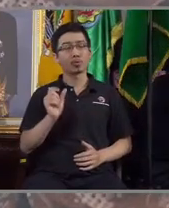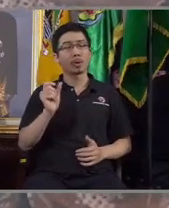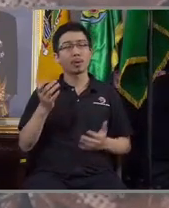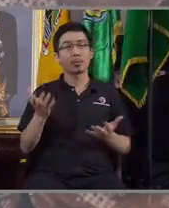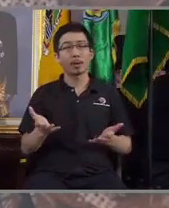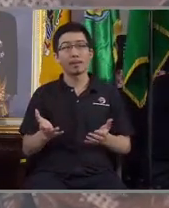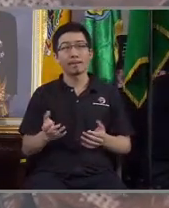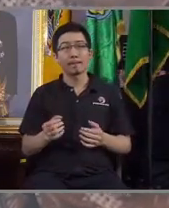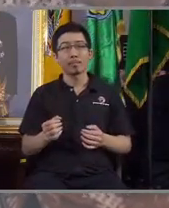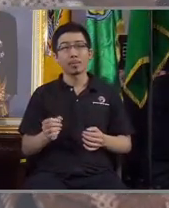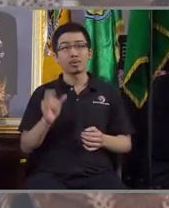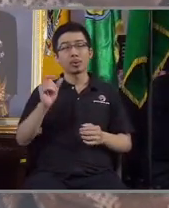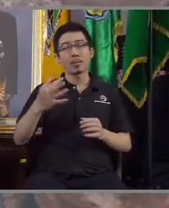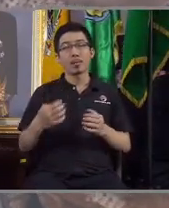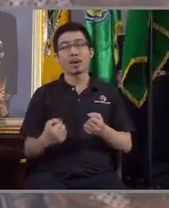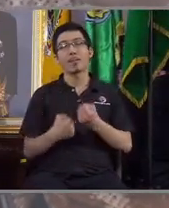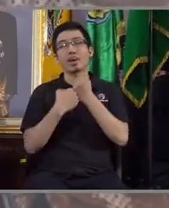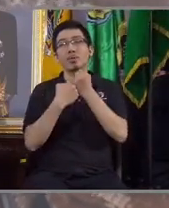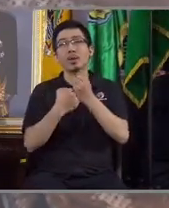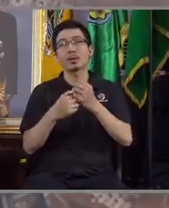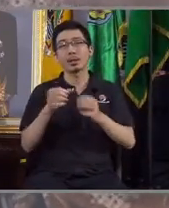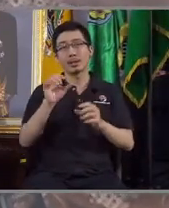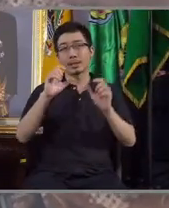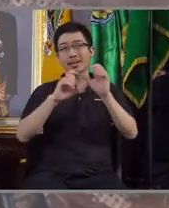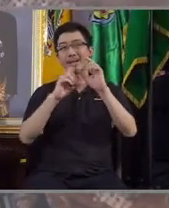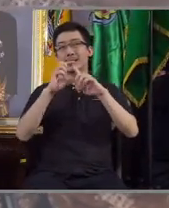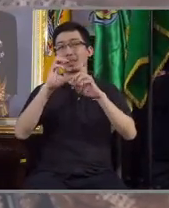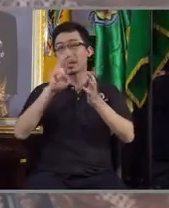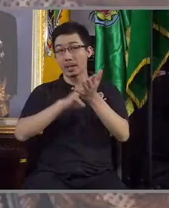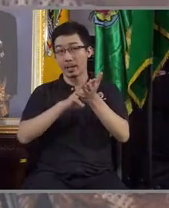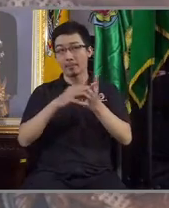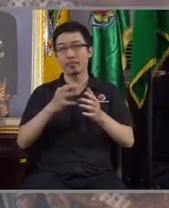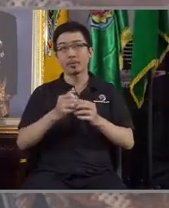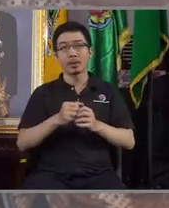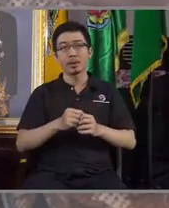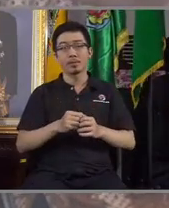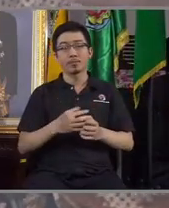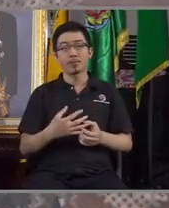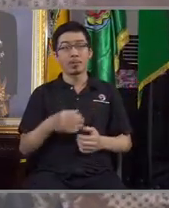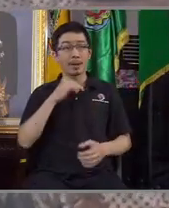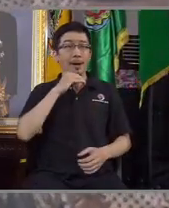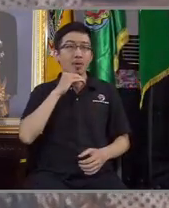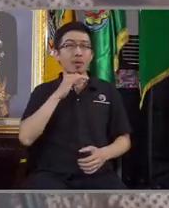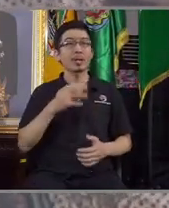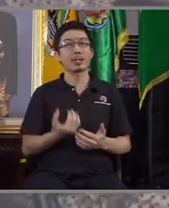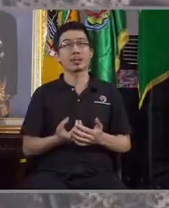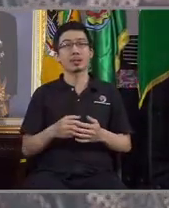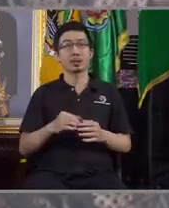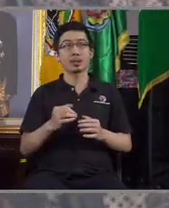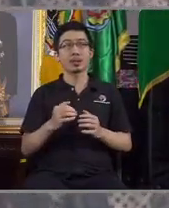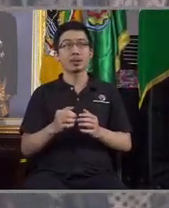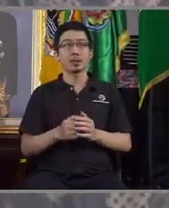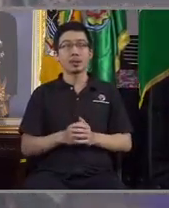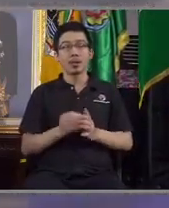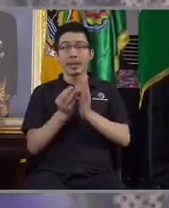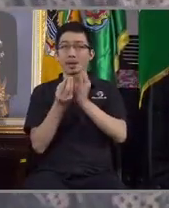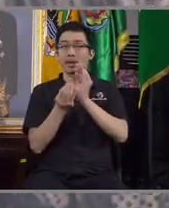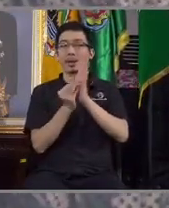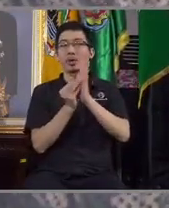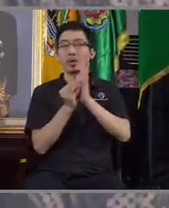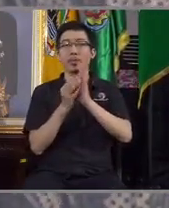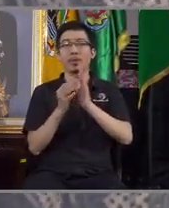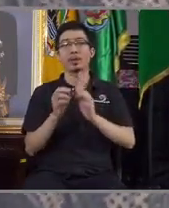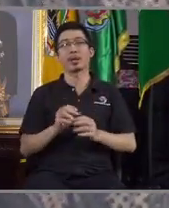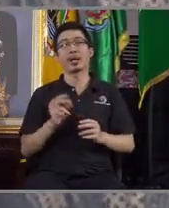utamanya adalah di penguatan SDM, penanganan kemiskinan, pengangguran, ekonomi rakyat, dan juga regionalisme. Oke,